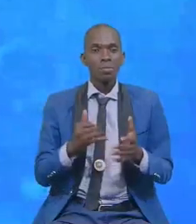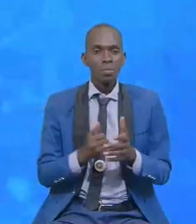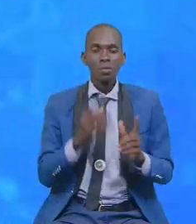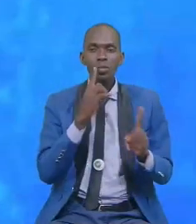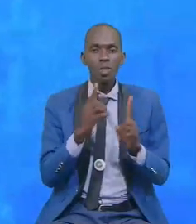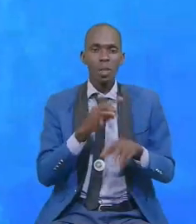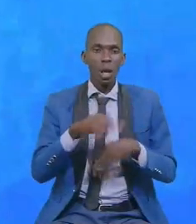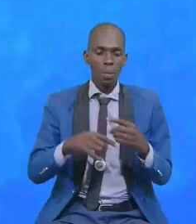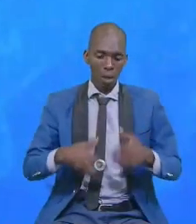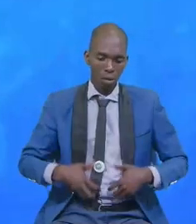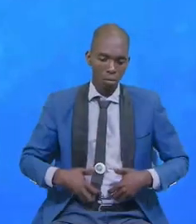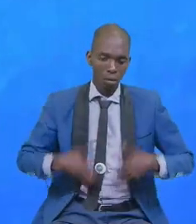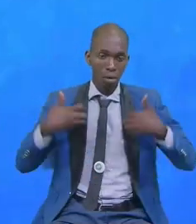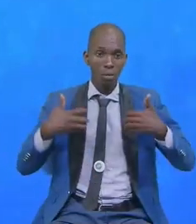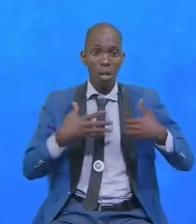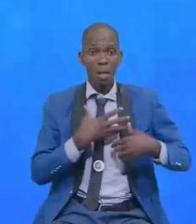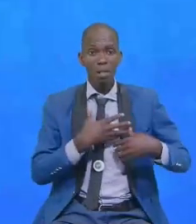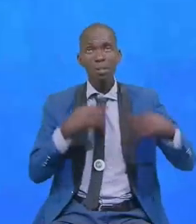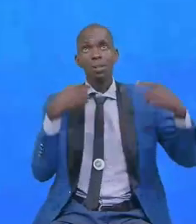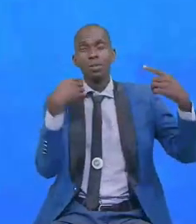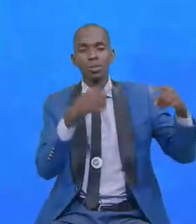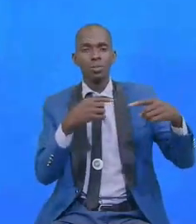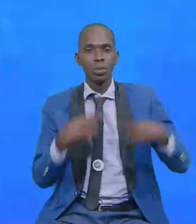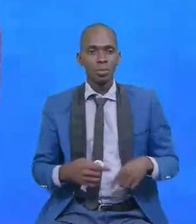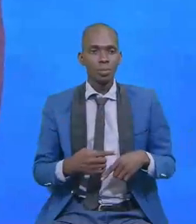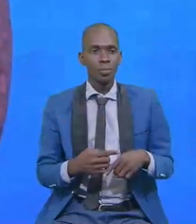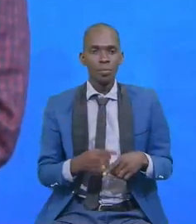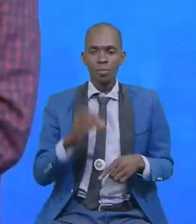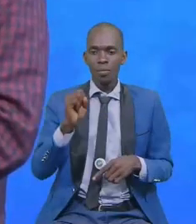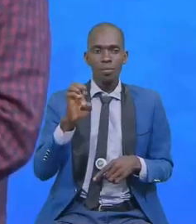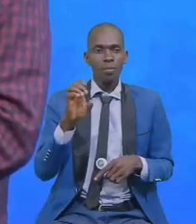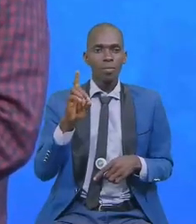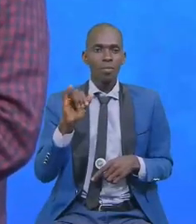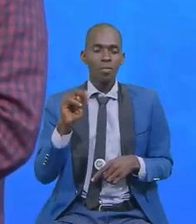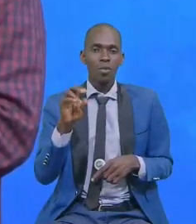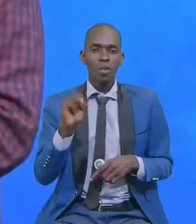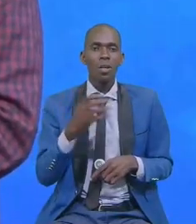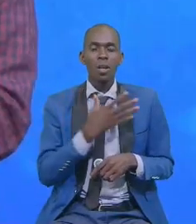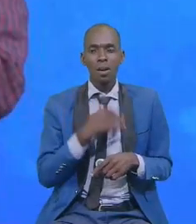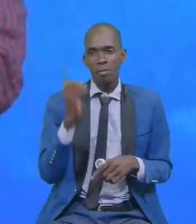Il parle des animosités, les disputes, les divisions, les sectes.